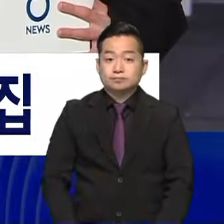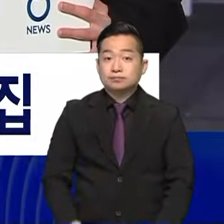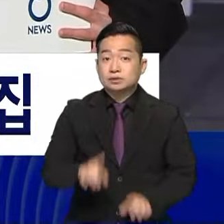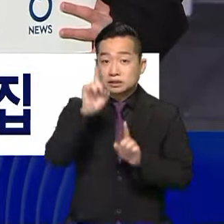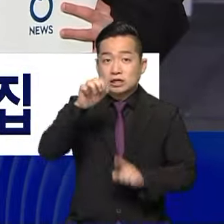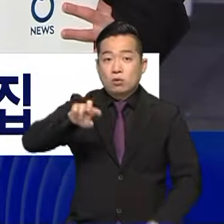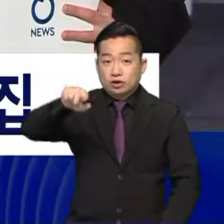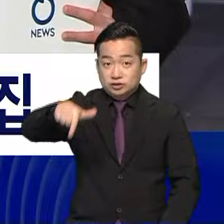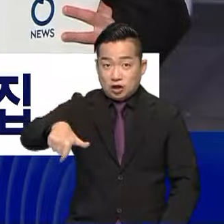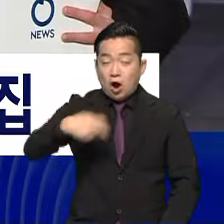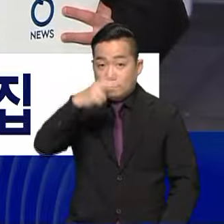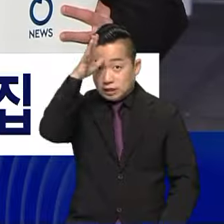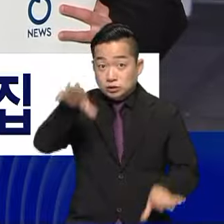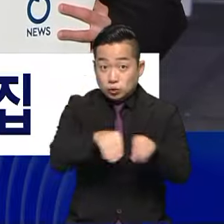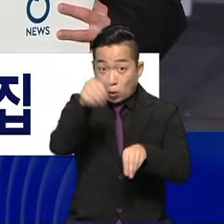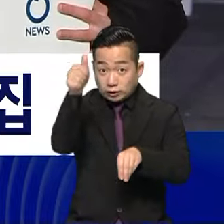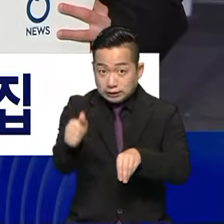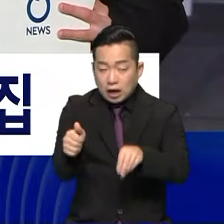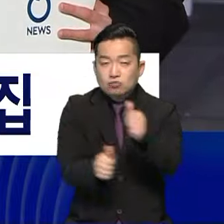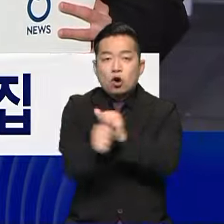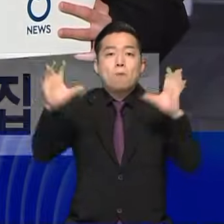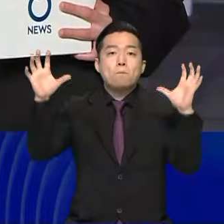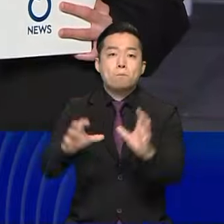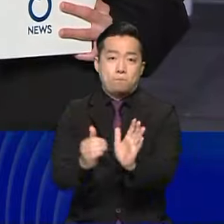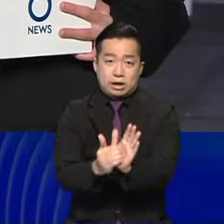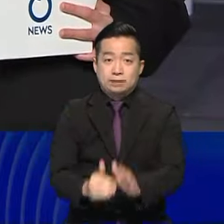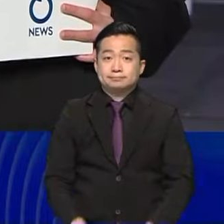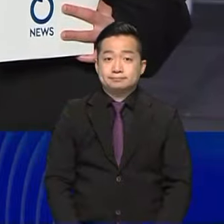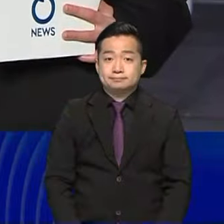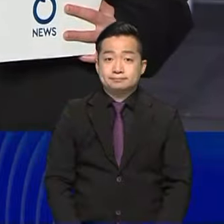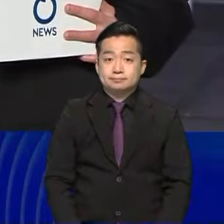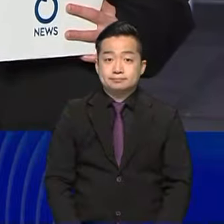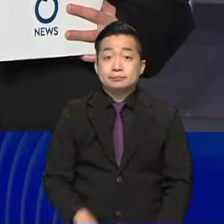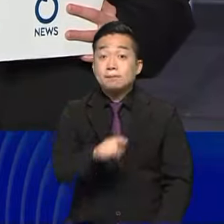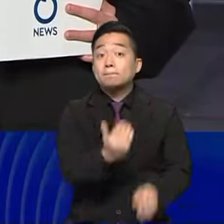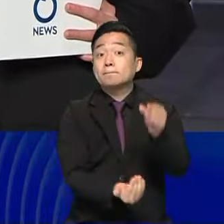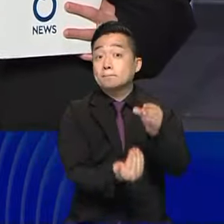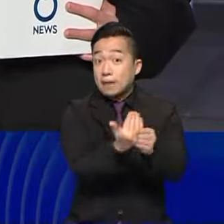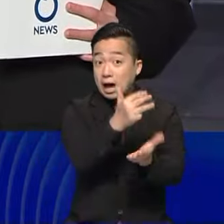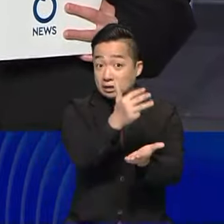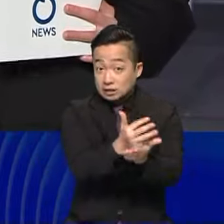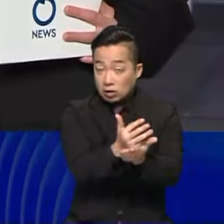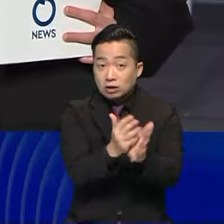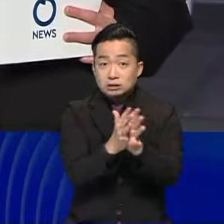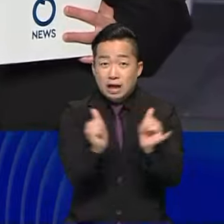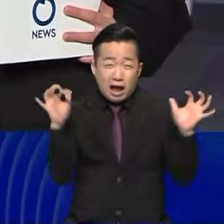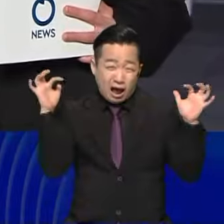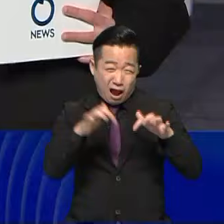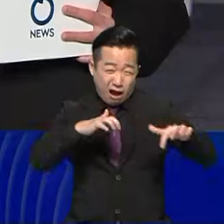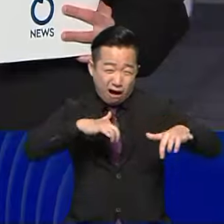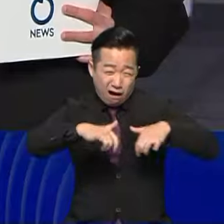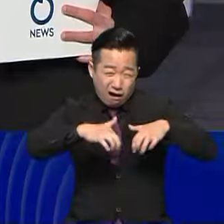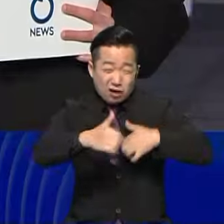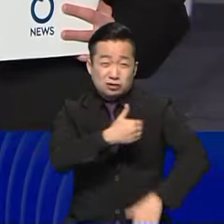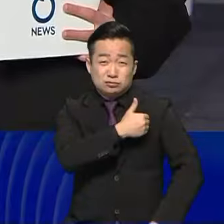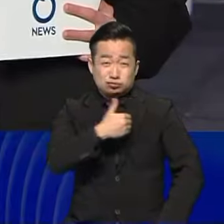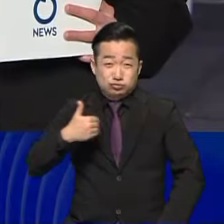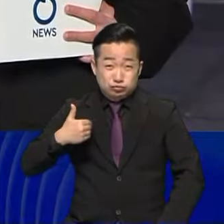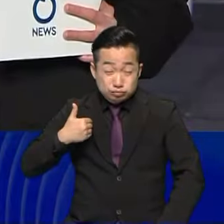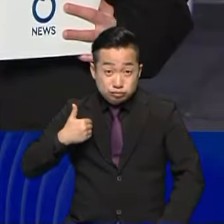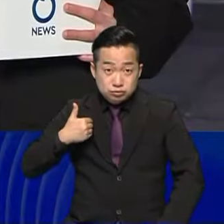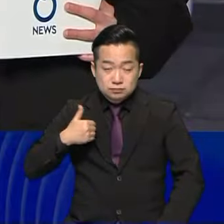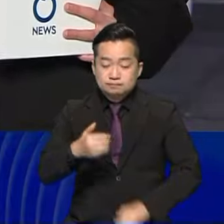검찰총장이 위원회를 소집한 겁니다 김장은 참사 당일 이태원의 인파가 몰릴 것을 사전에 충분히